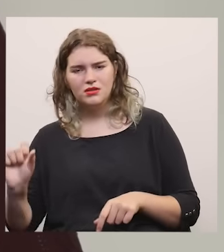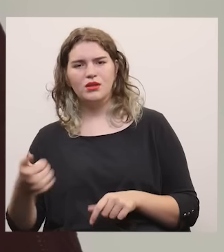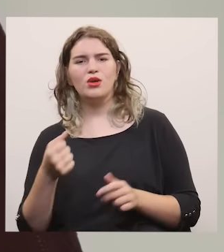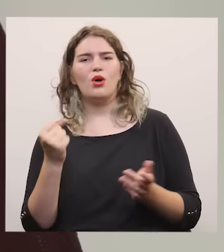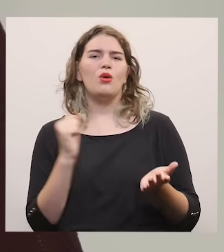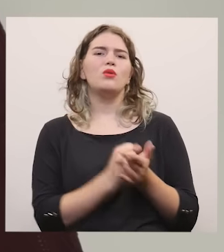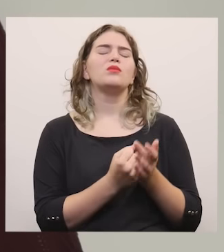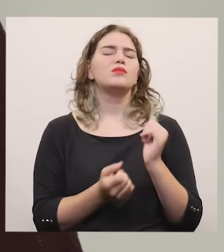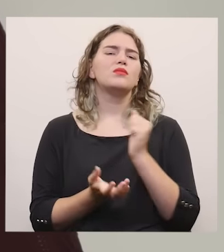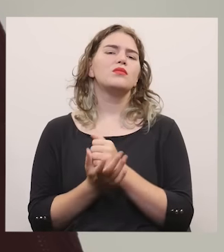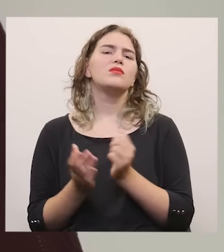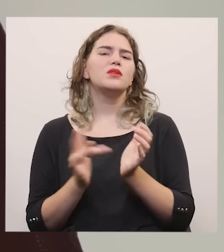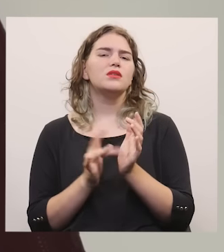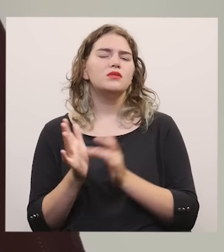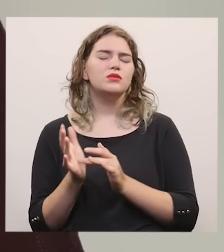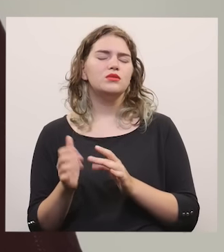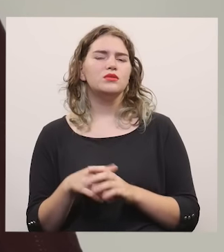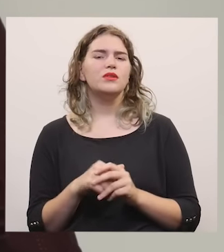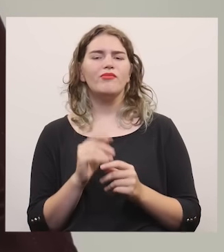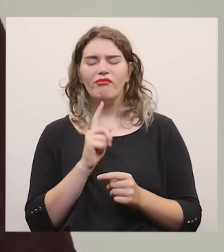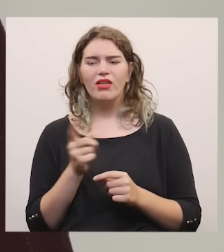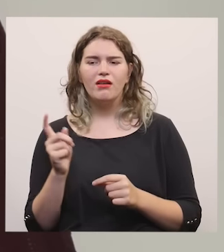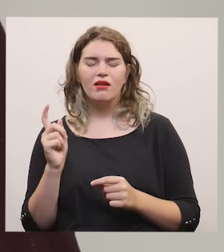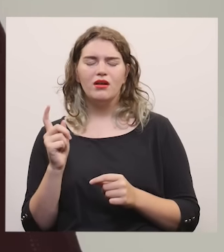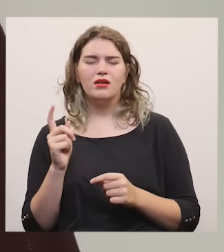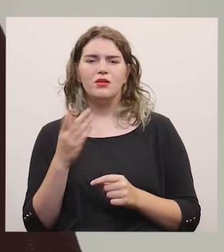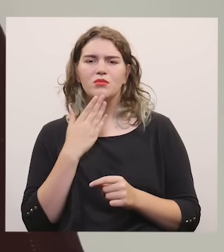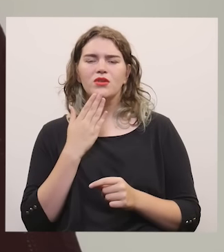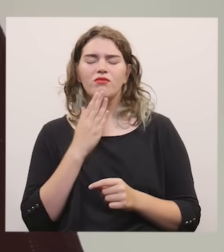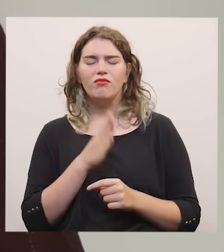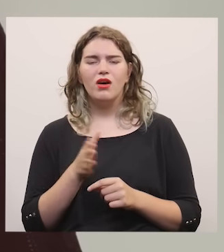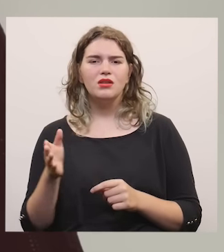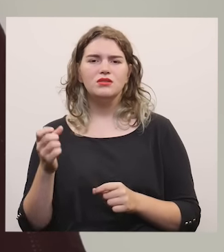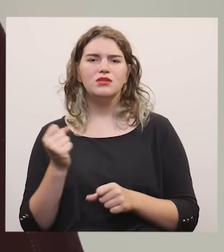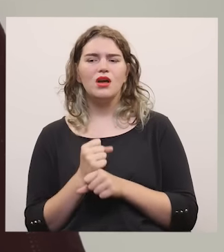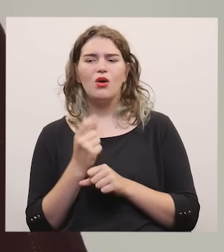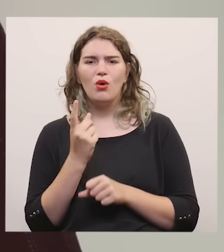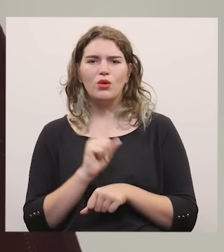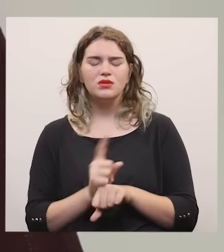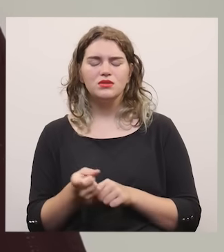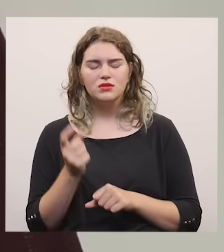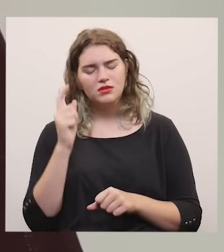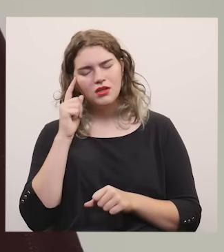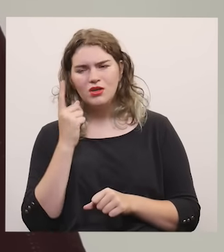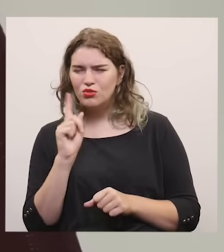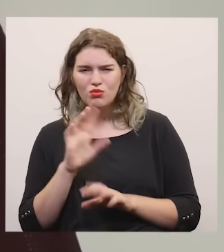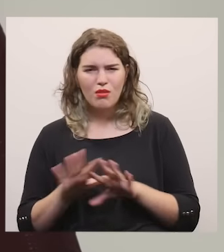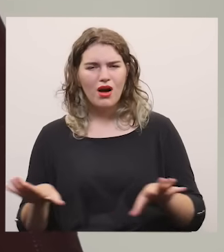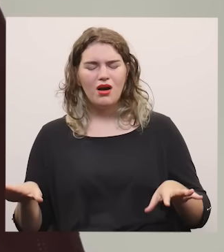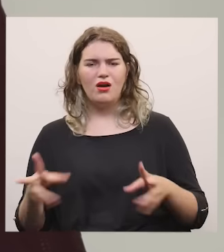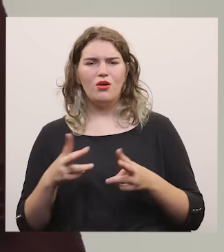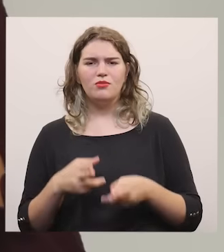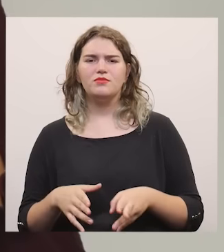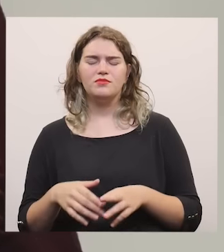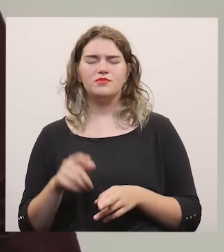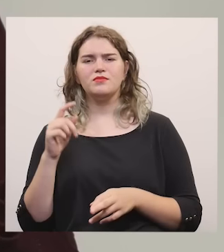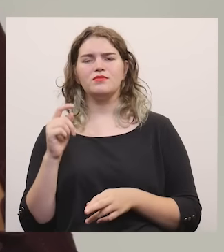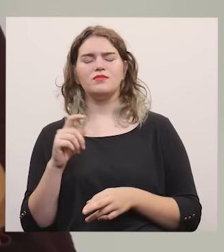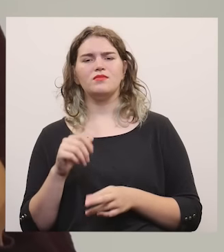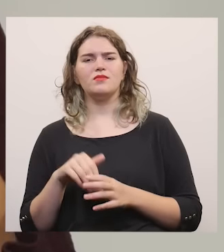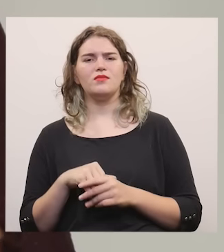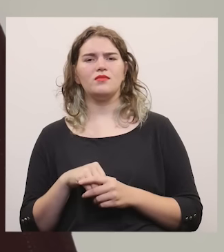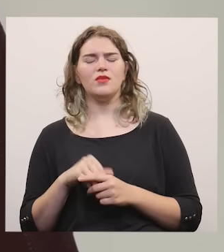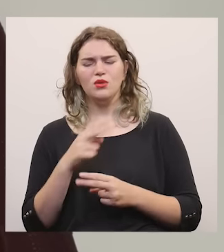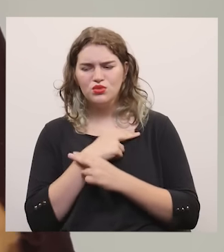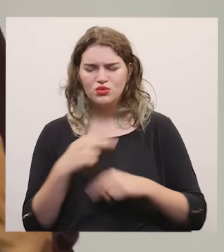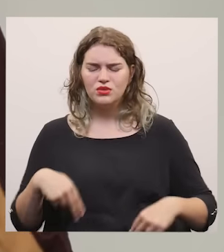dată la răstignire. Și încă o dată. Cu fiecare păcate pe care le facem zi de zi, dacă am stat o secundă să ne gândim, hai să nu mai facem asta, în sus, să judecăm sau